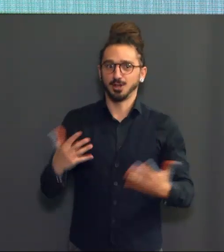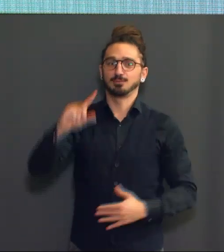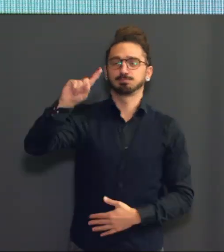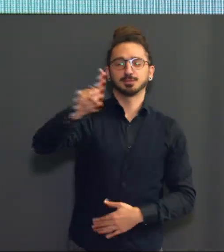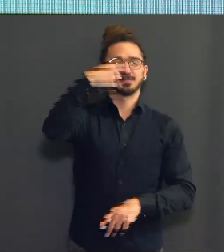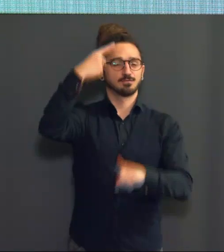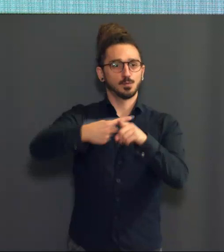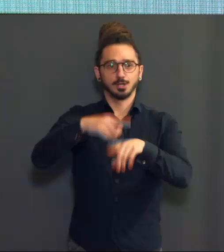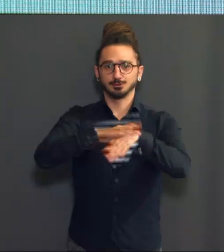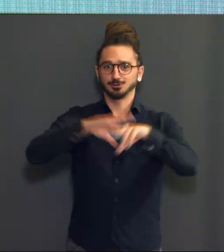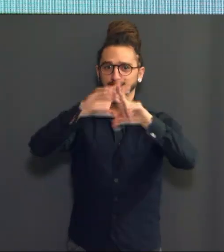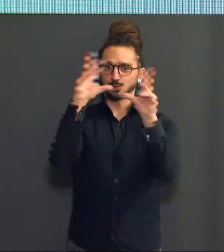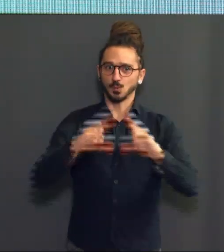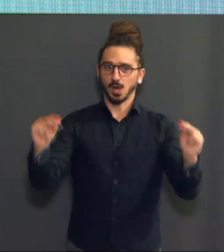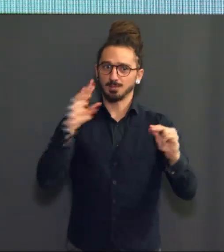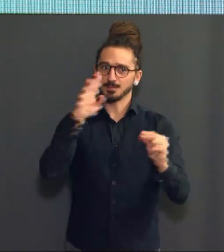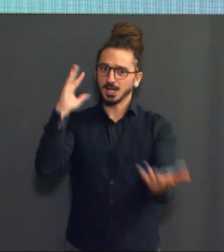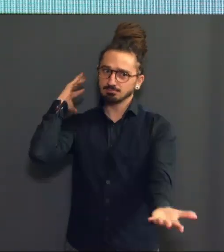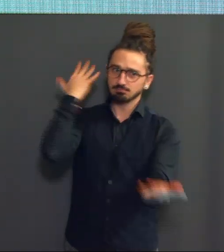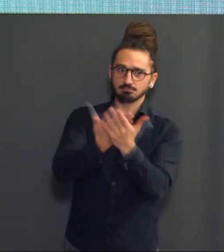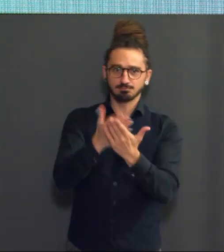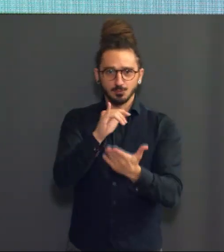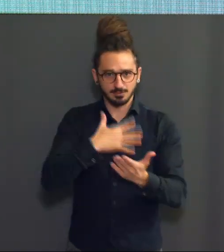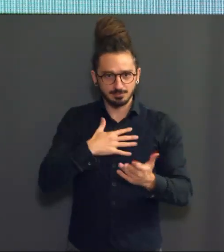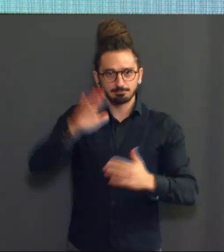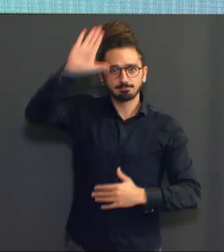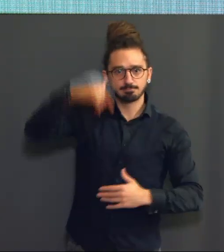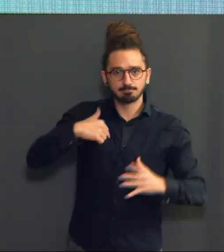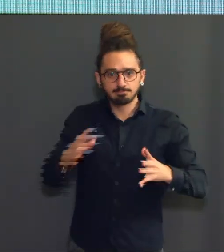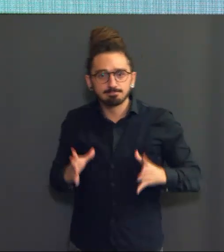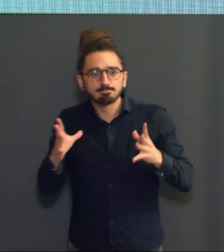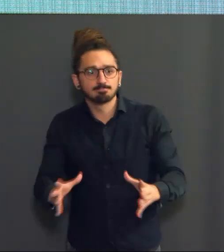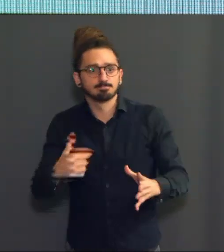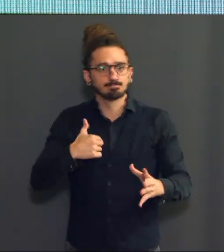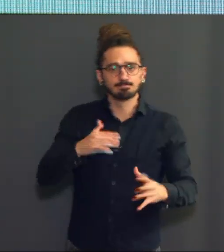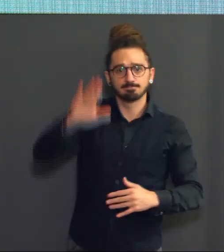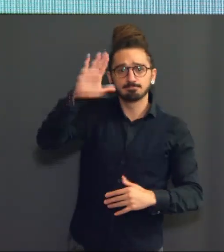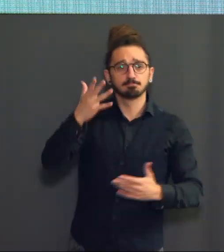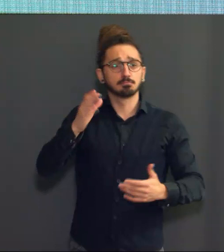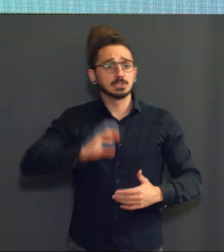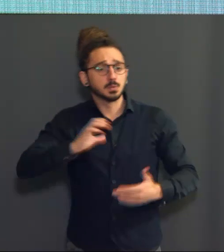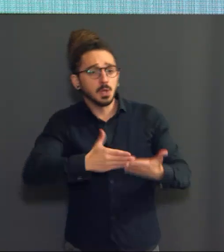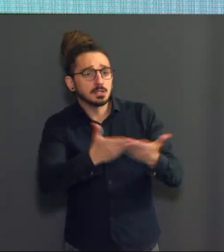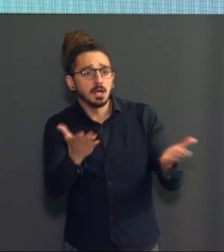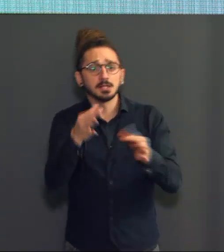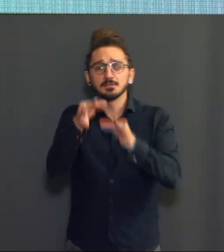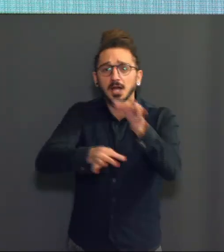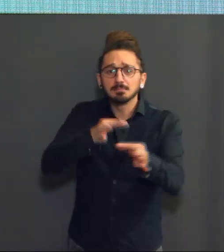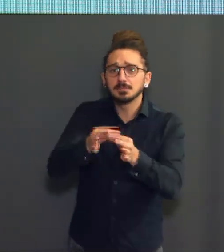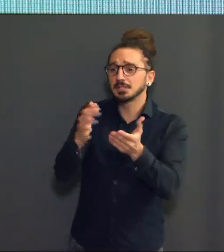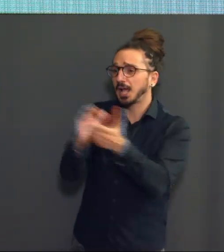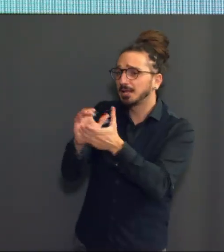démontrer que lorsqu'il s'agit de protéger nos proches, nos parents ou nos enfants, nous